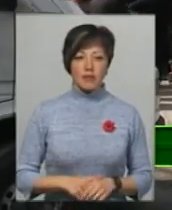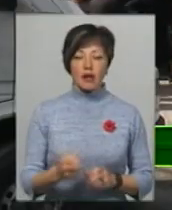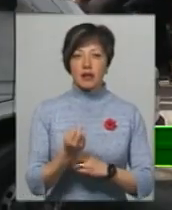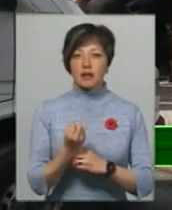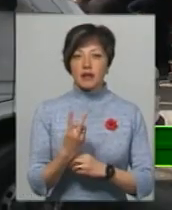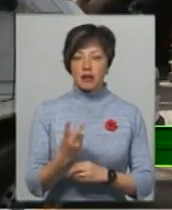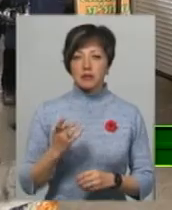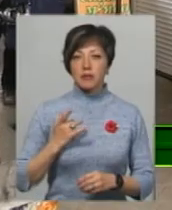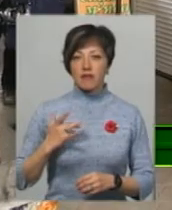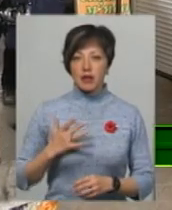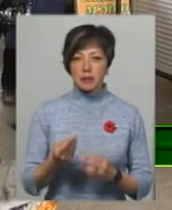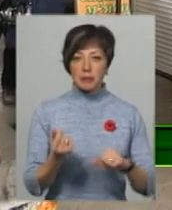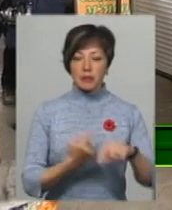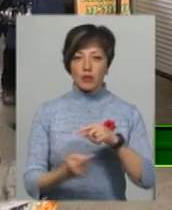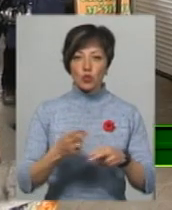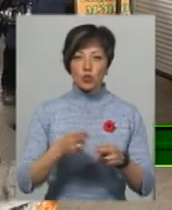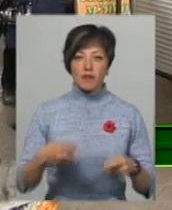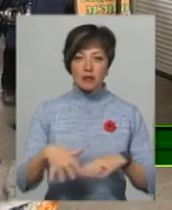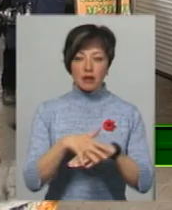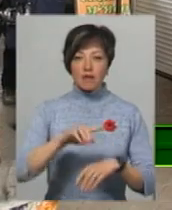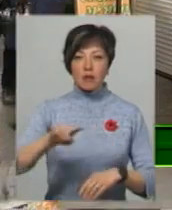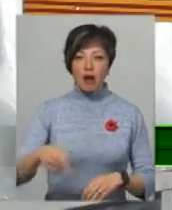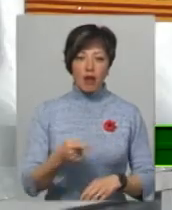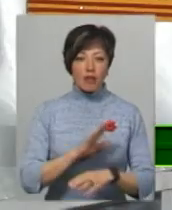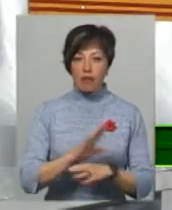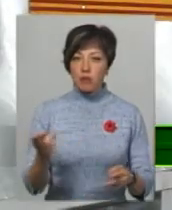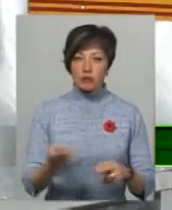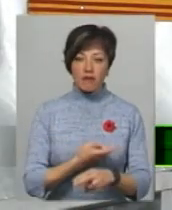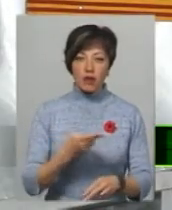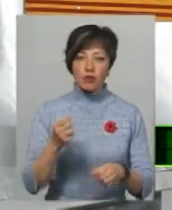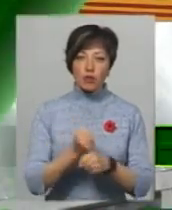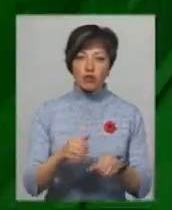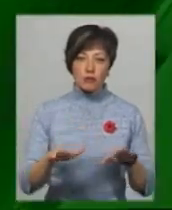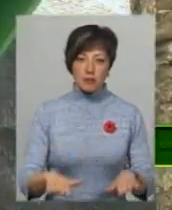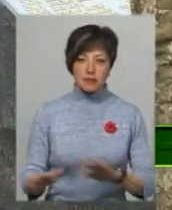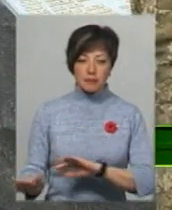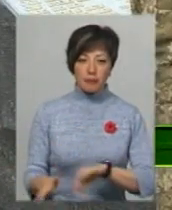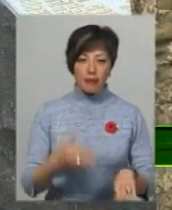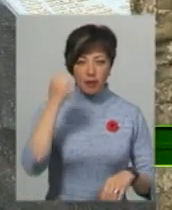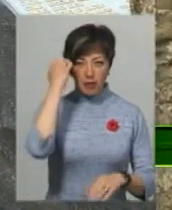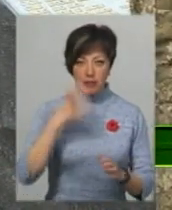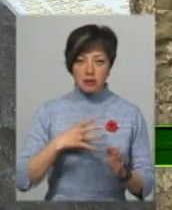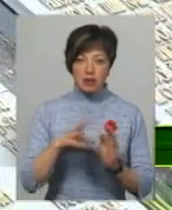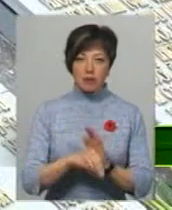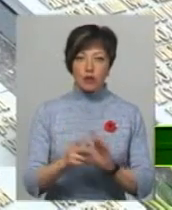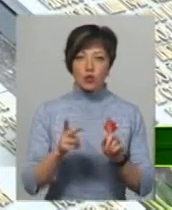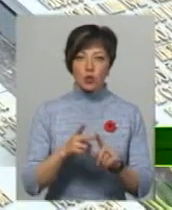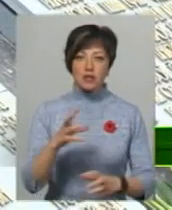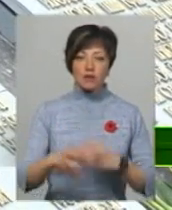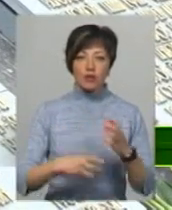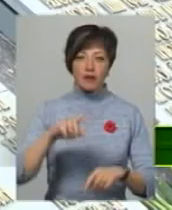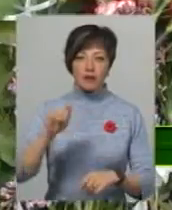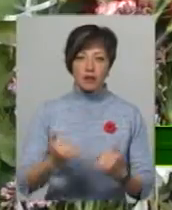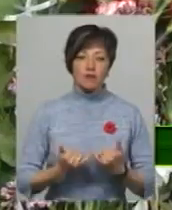Дванадцять приватних підприємців Донаєвецького ринку вимагають не позбавляти їх робочих місць. Пам'ять загиблих у Другій світовій війні